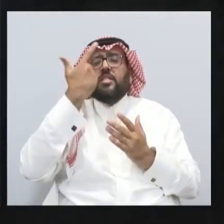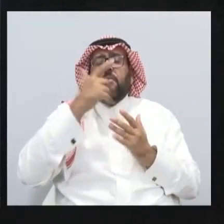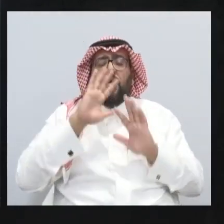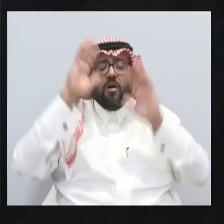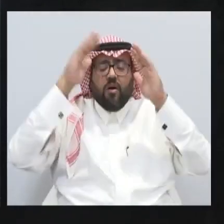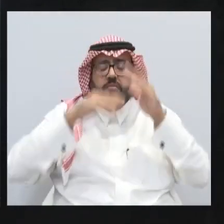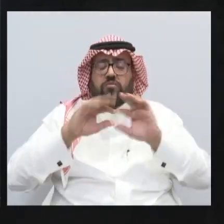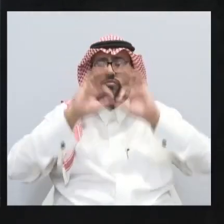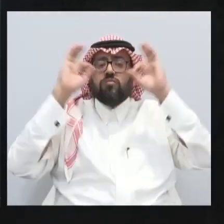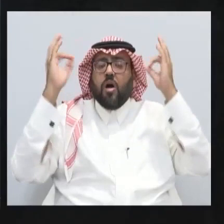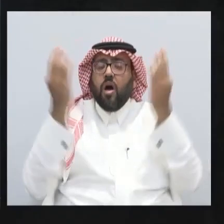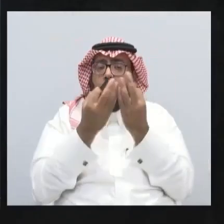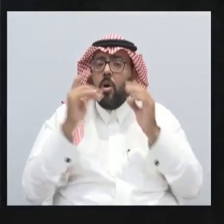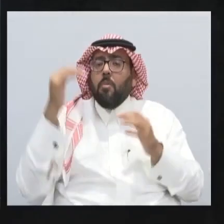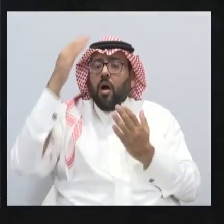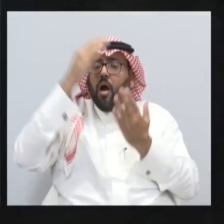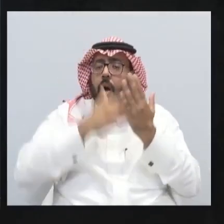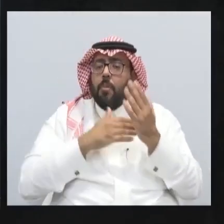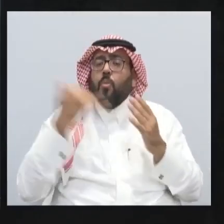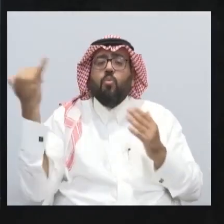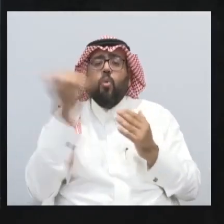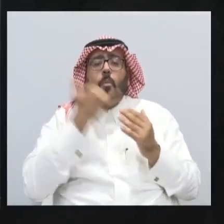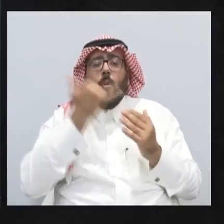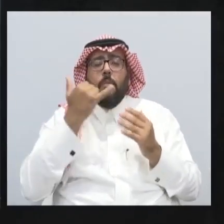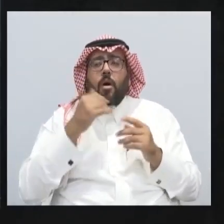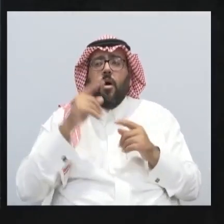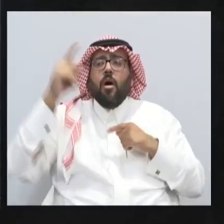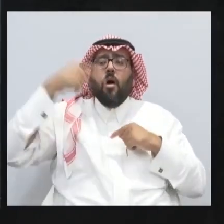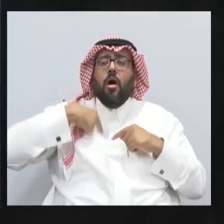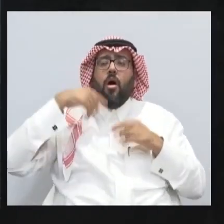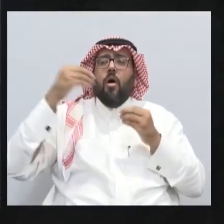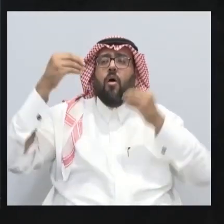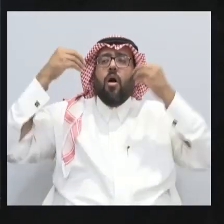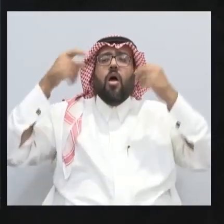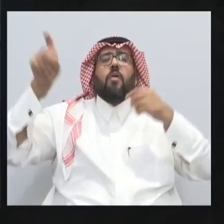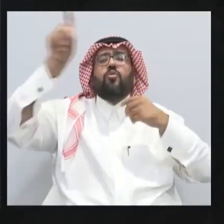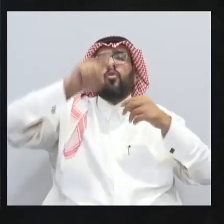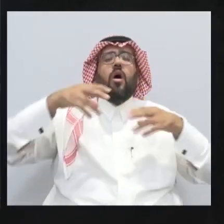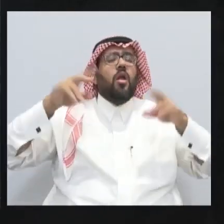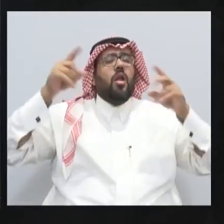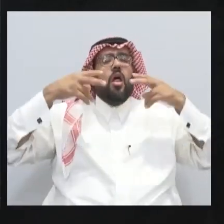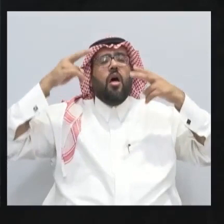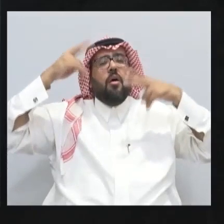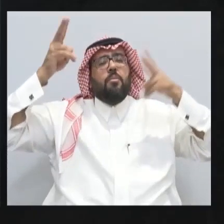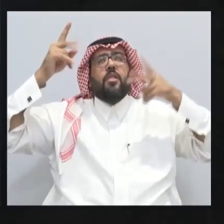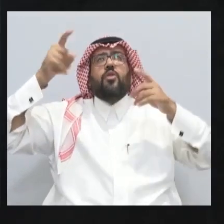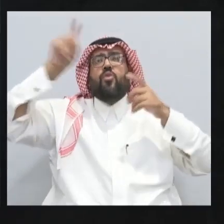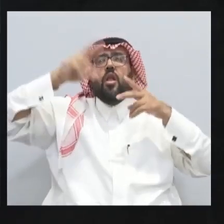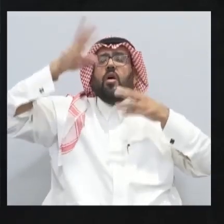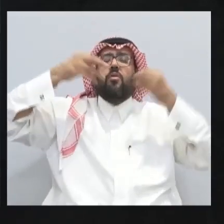المغضوب عليهم ولا الضالين فيقول الله هذه لعبدي ولعبدي ما سال